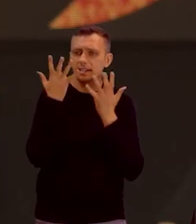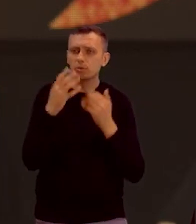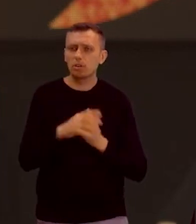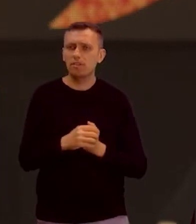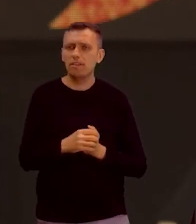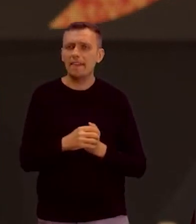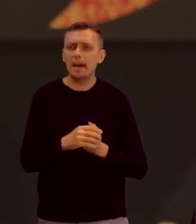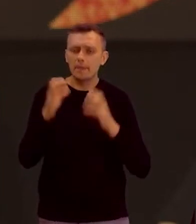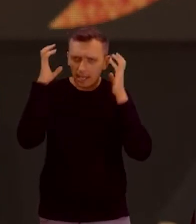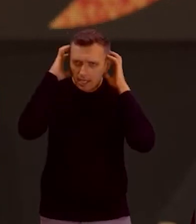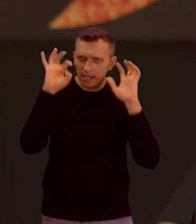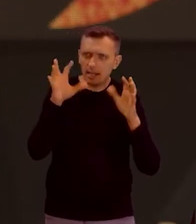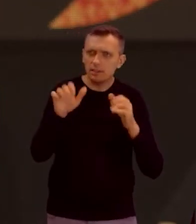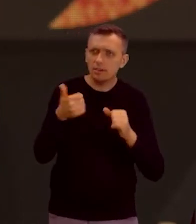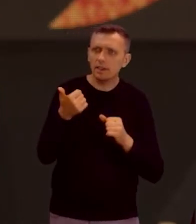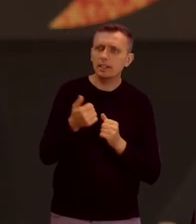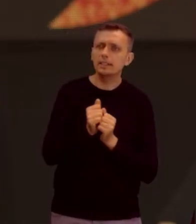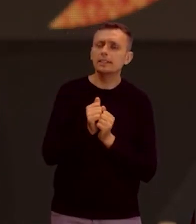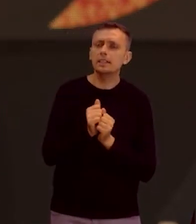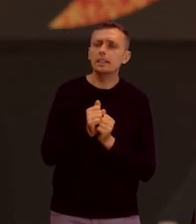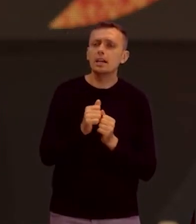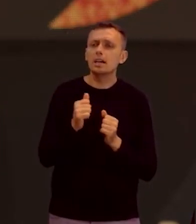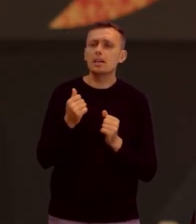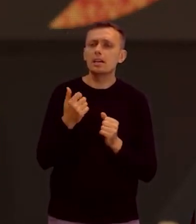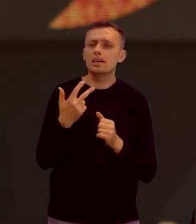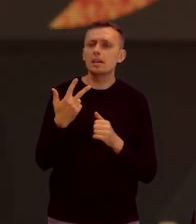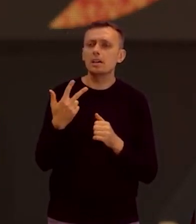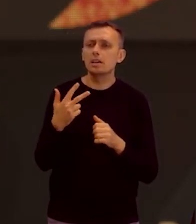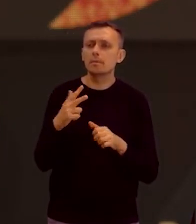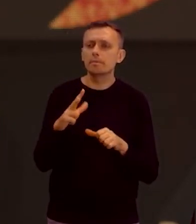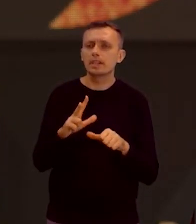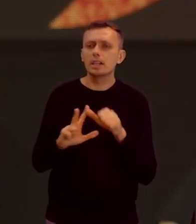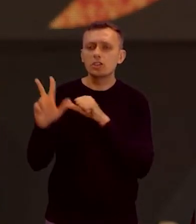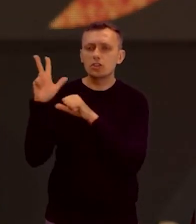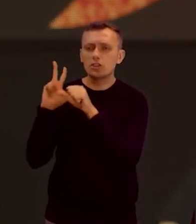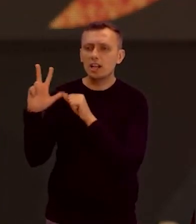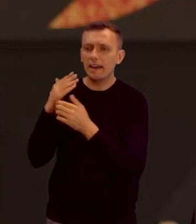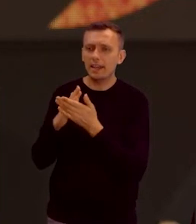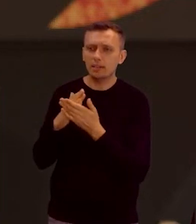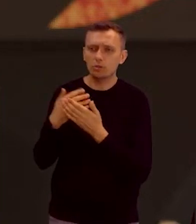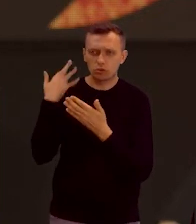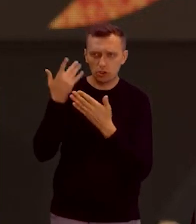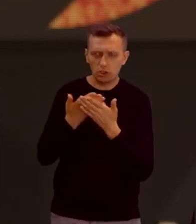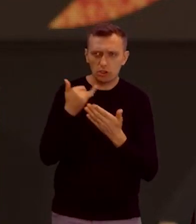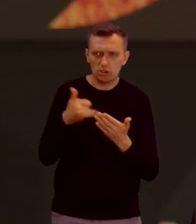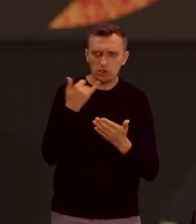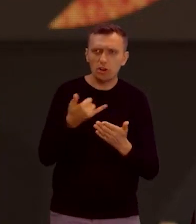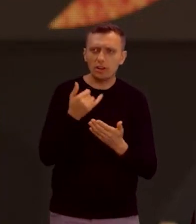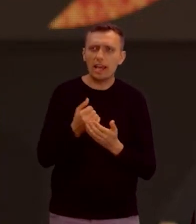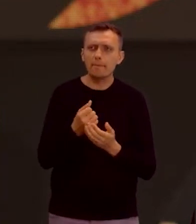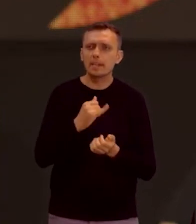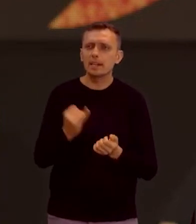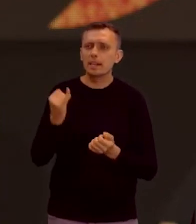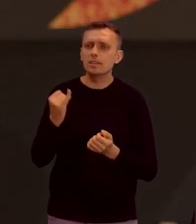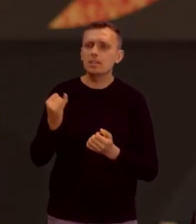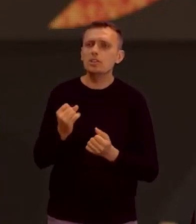próbach samobójczych. I one odważnie przychodzą tutaj po to, żeby powiedzieć, że z każdego piekła da